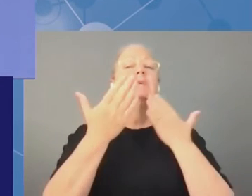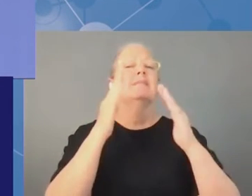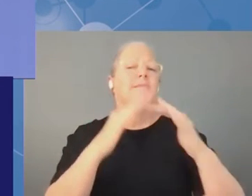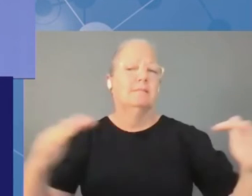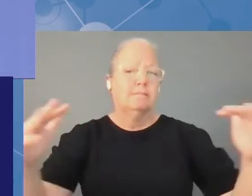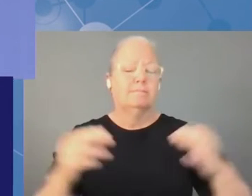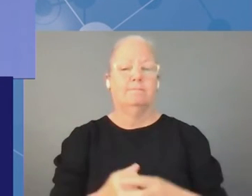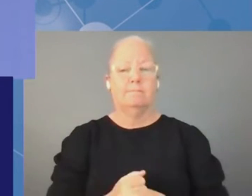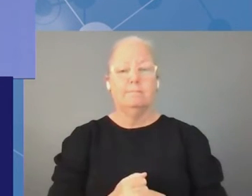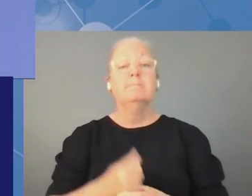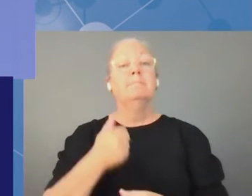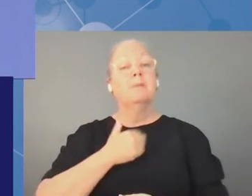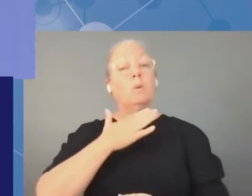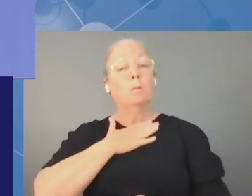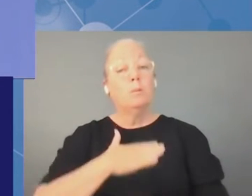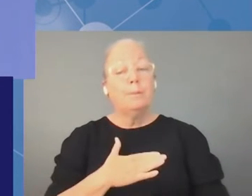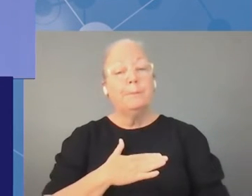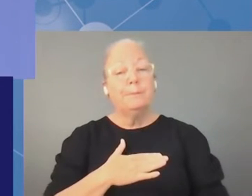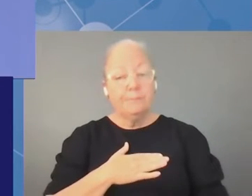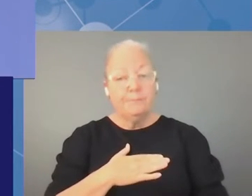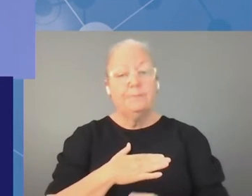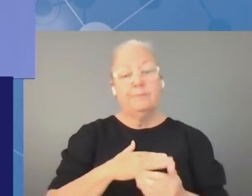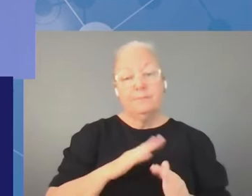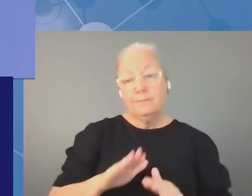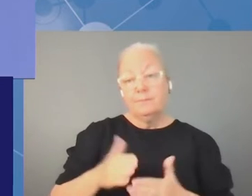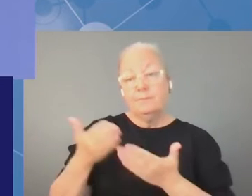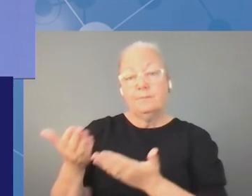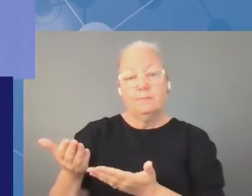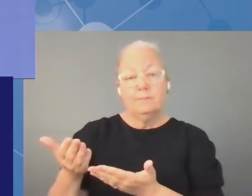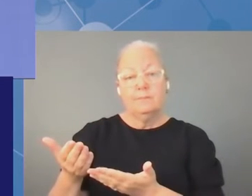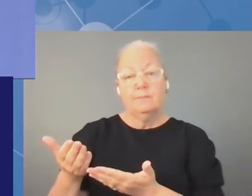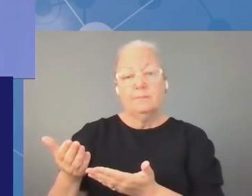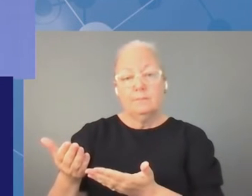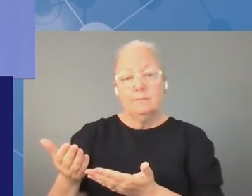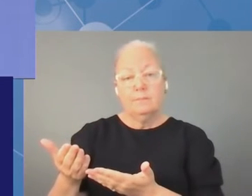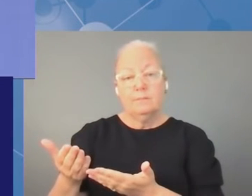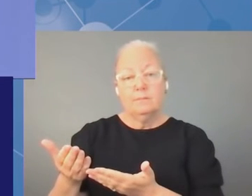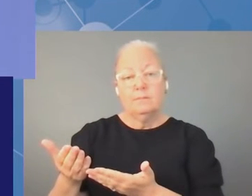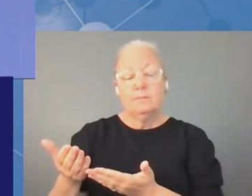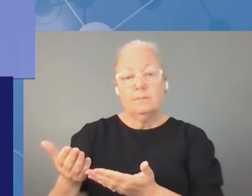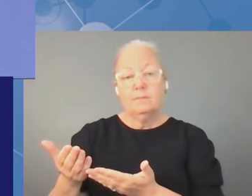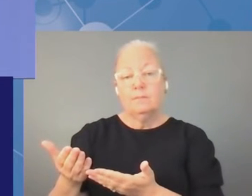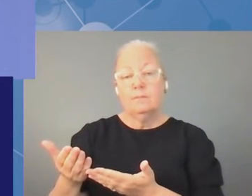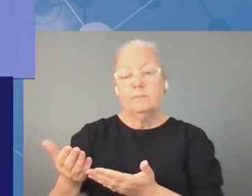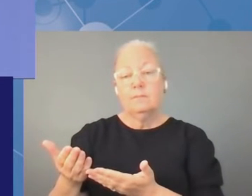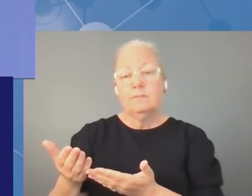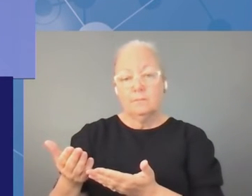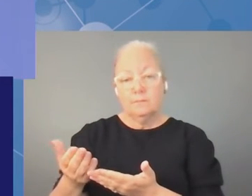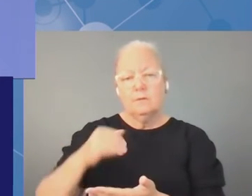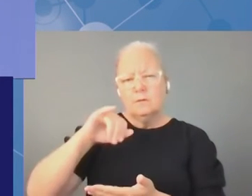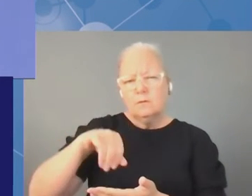думаю, что мы сможем обсуждать эту тему во время очередных выпусков